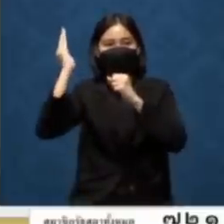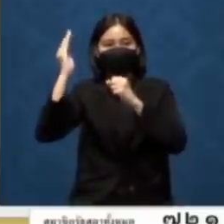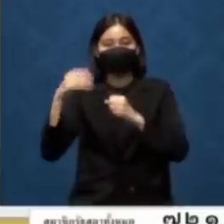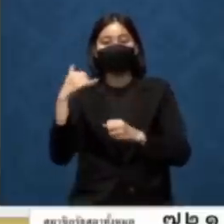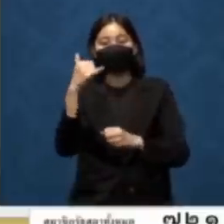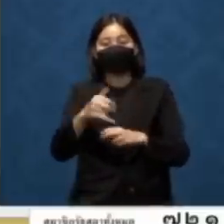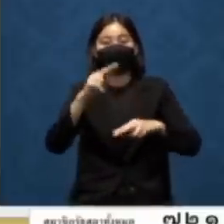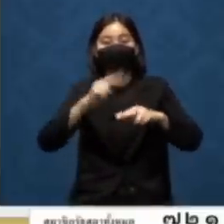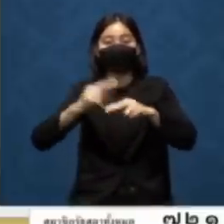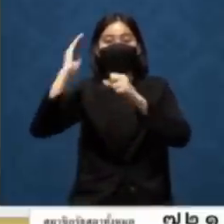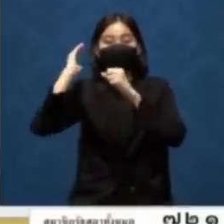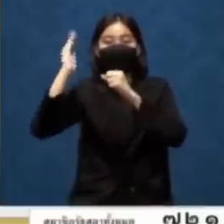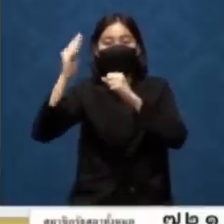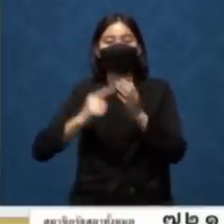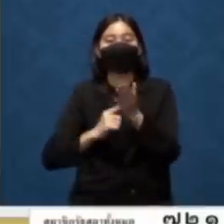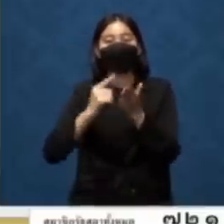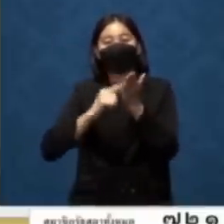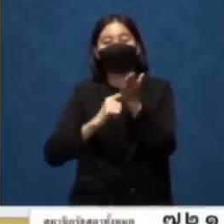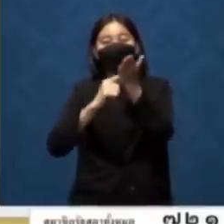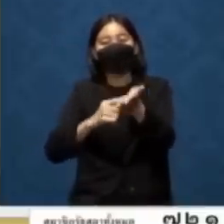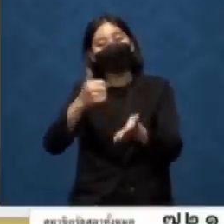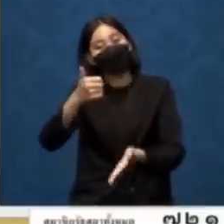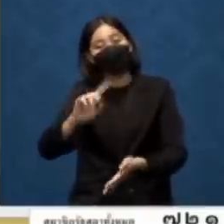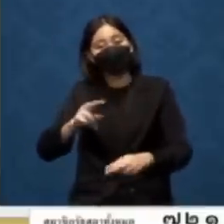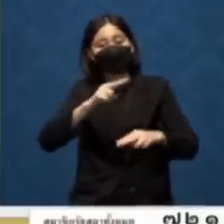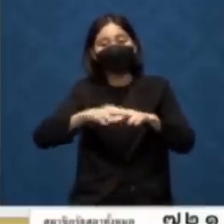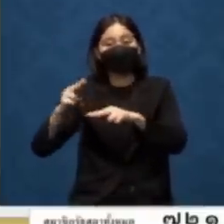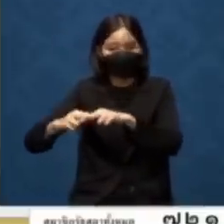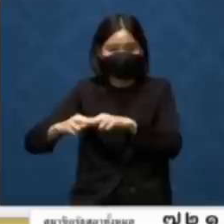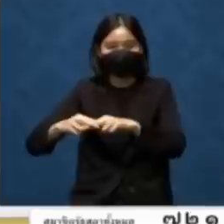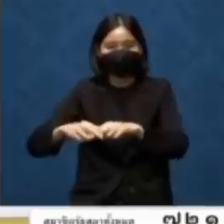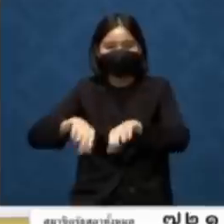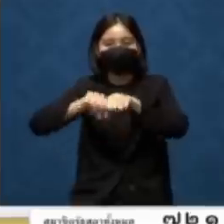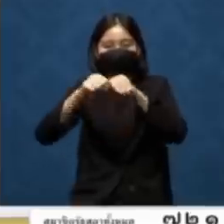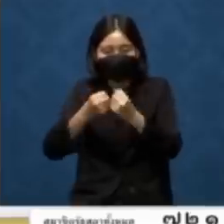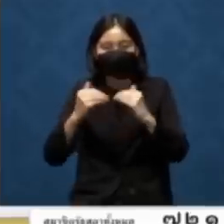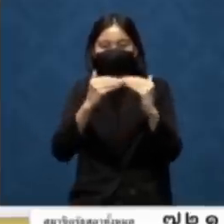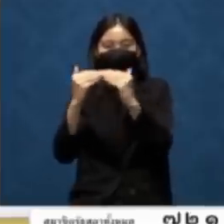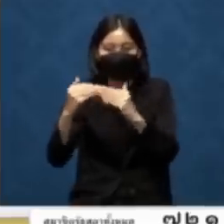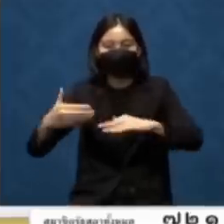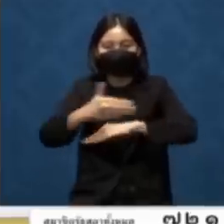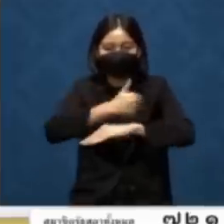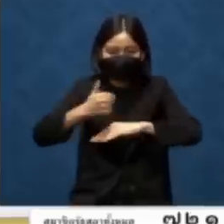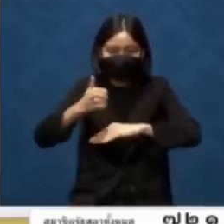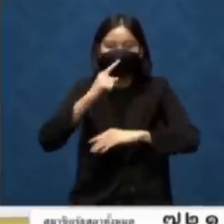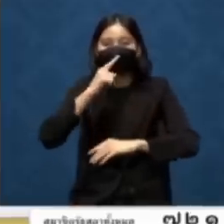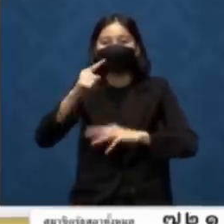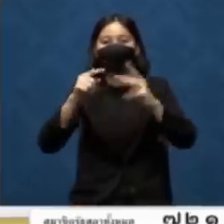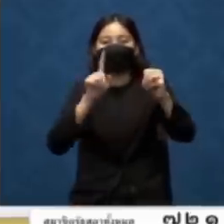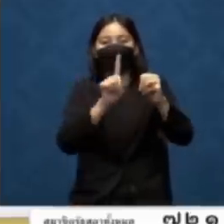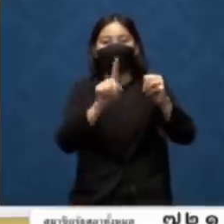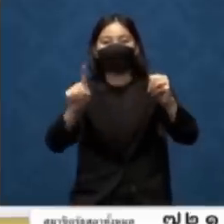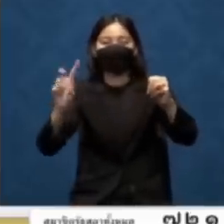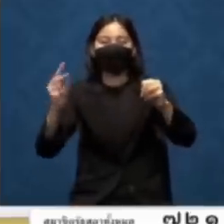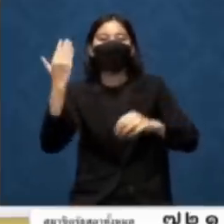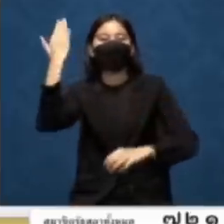ได้อย่ไร โดนตดสททางกนเมือง แถมยโดนกลาหาในคดีมาตรา 1 1 2 อีกกัครั้ทแล้วทกตคำ